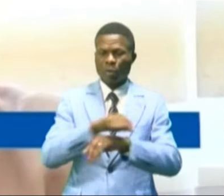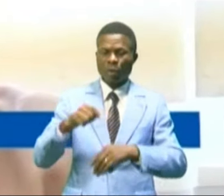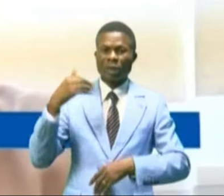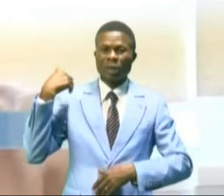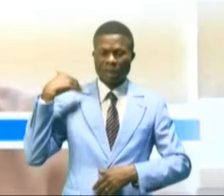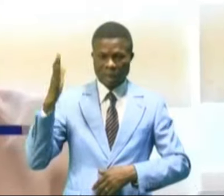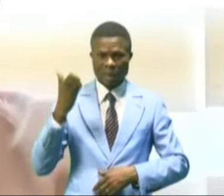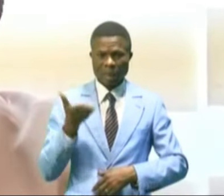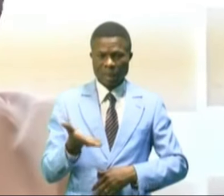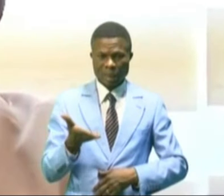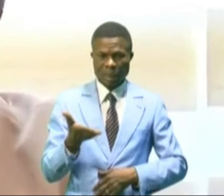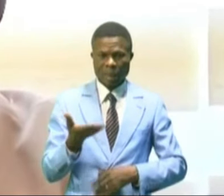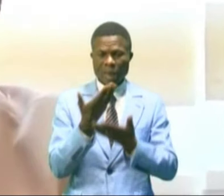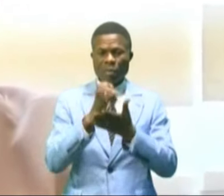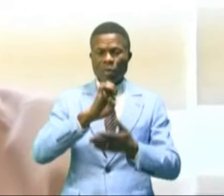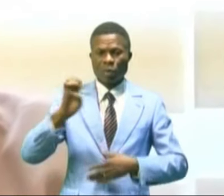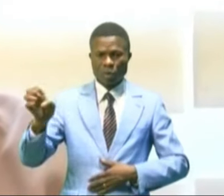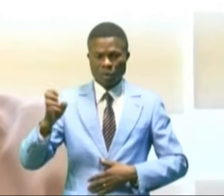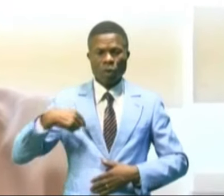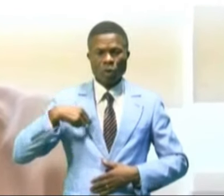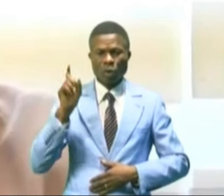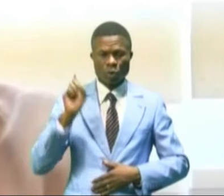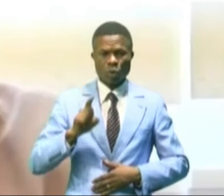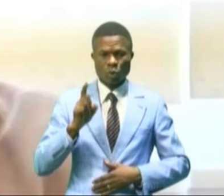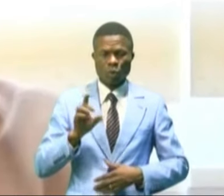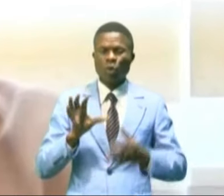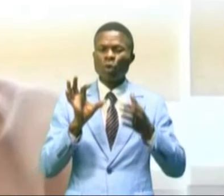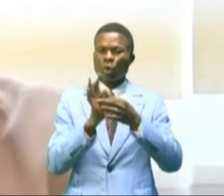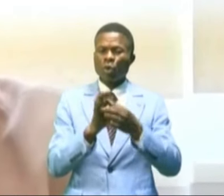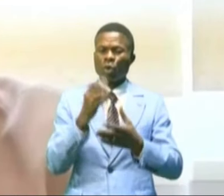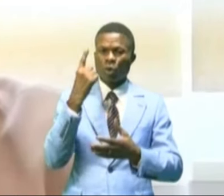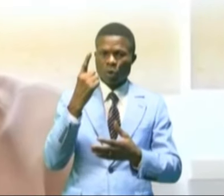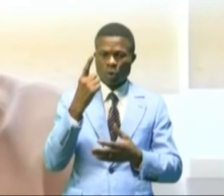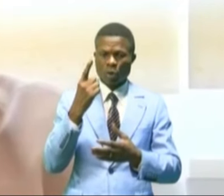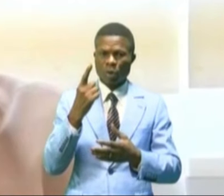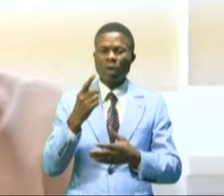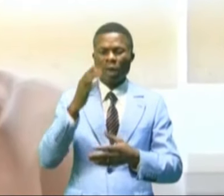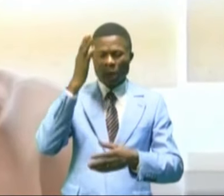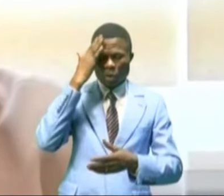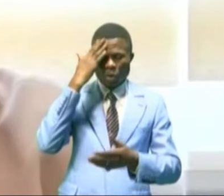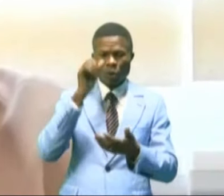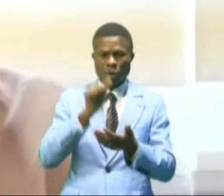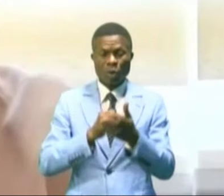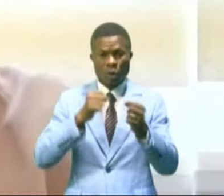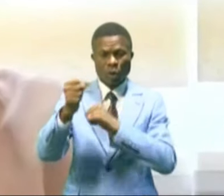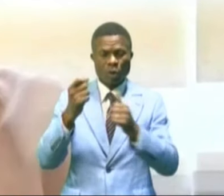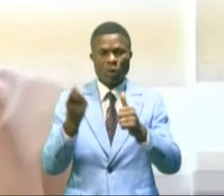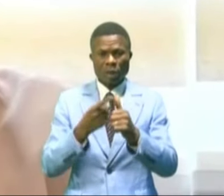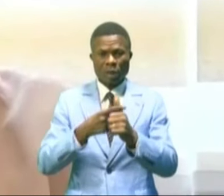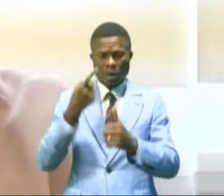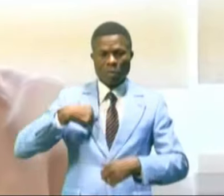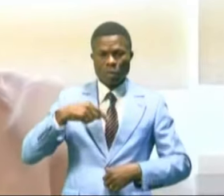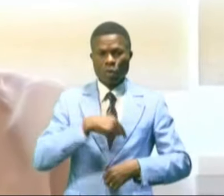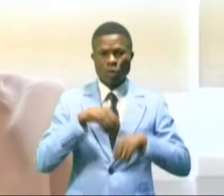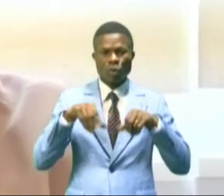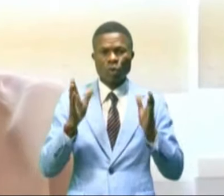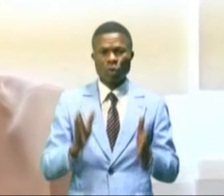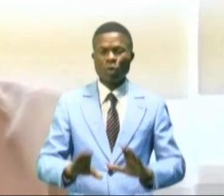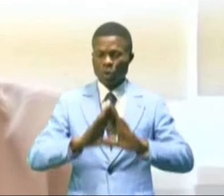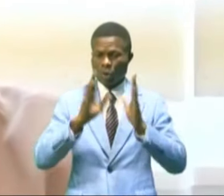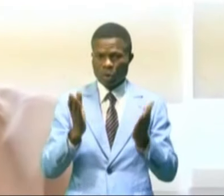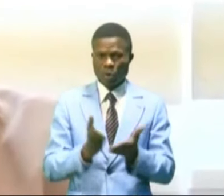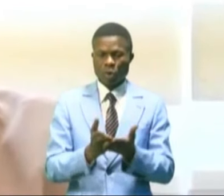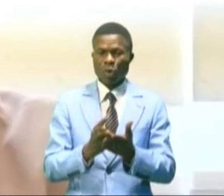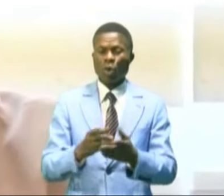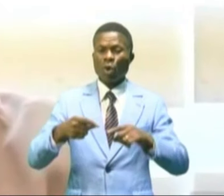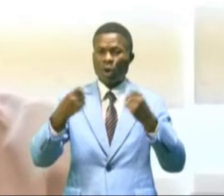d'origine congolaise. Nous devons leur faire porter le chapeau en disant « Prenez conscience, ce combat d'abord, c'est pour nous Congolais. » Et tout celui qui a eu la